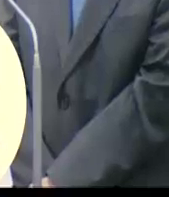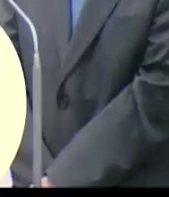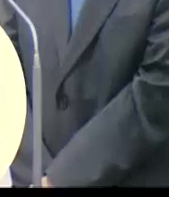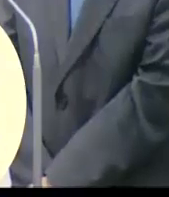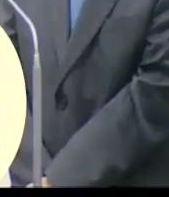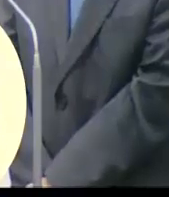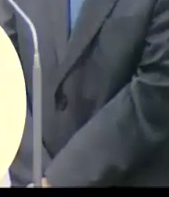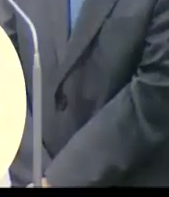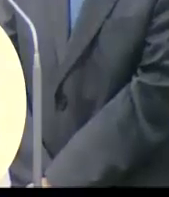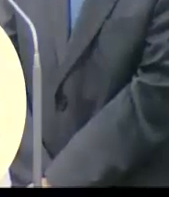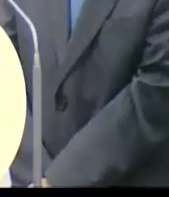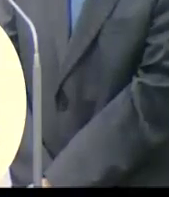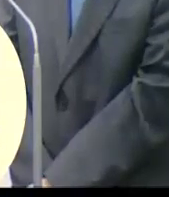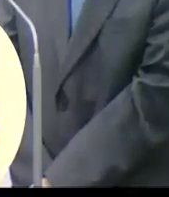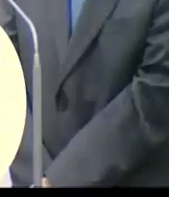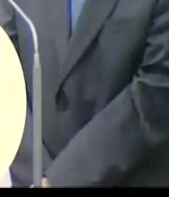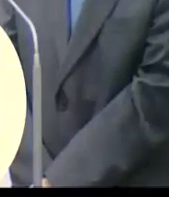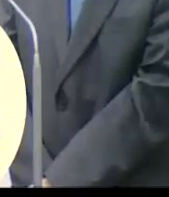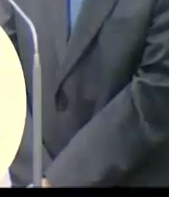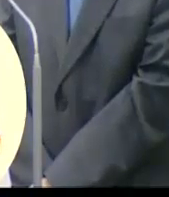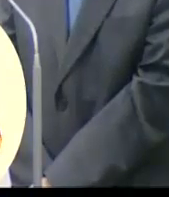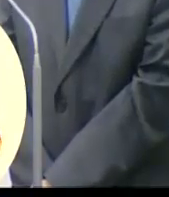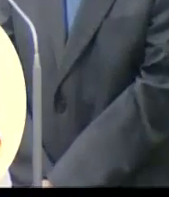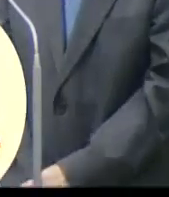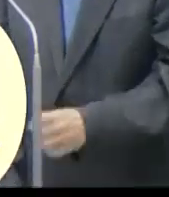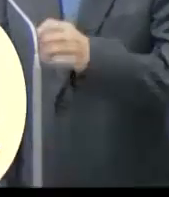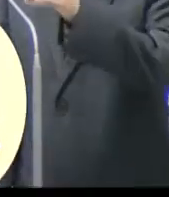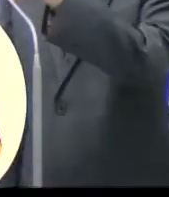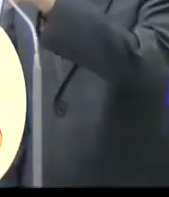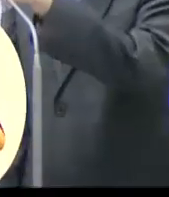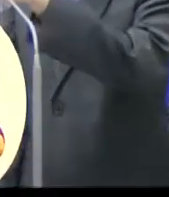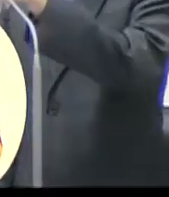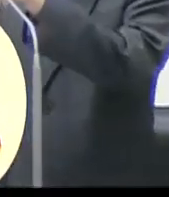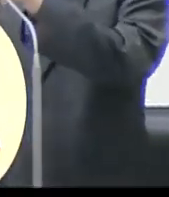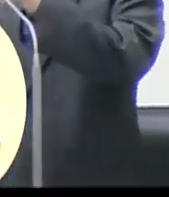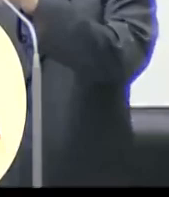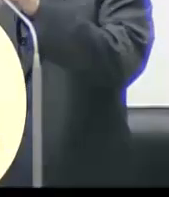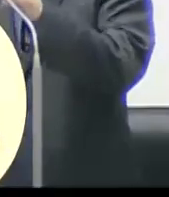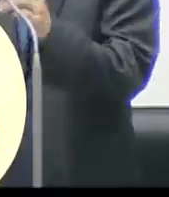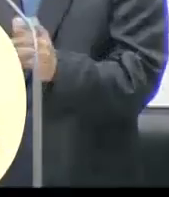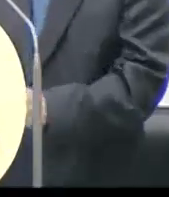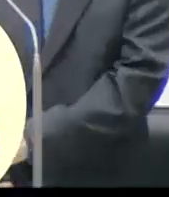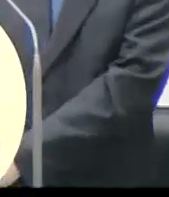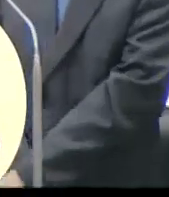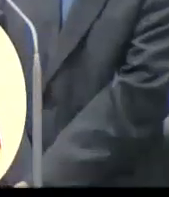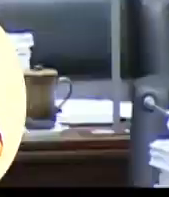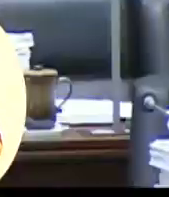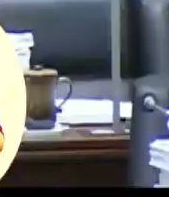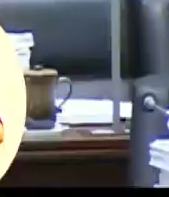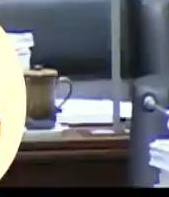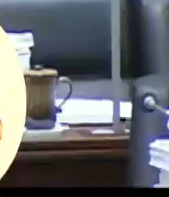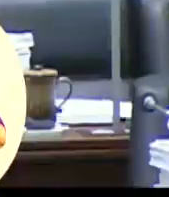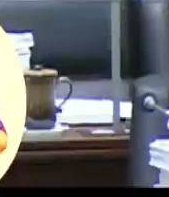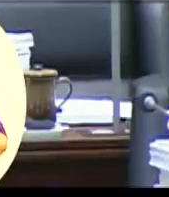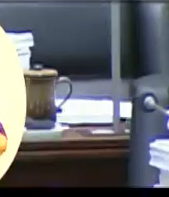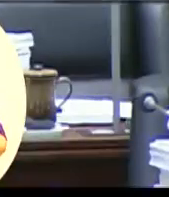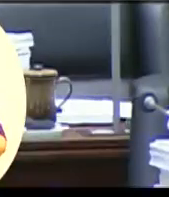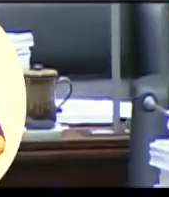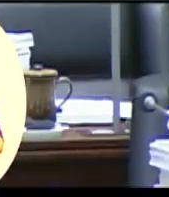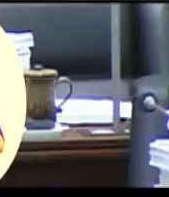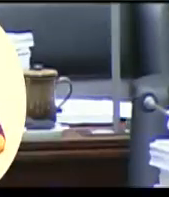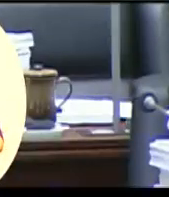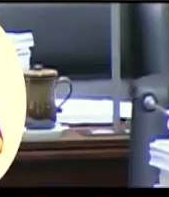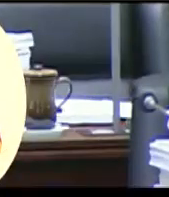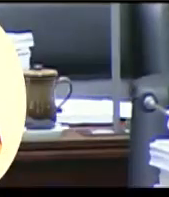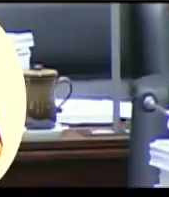代替，哦，尽量互说明，互所有劳资双方的理解。哦， 电视，即摆我